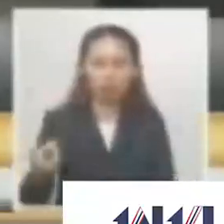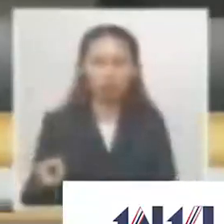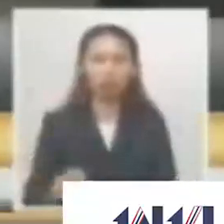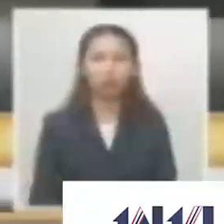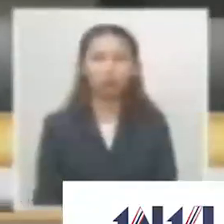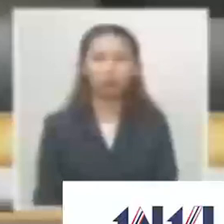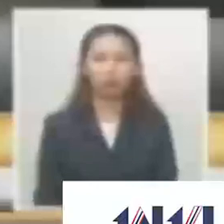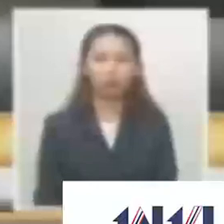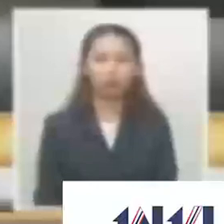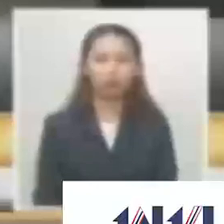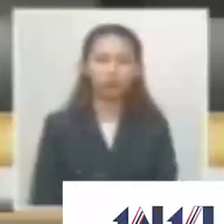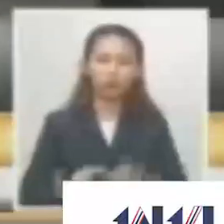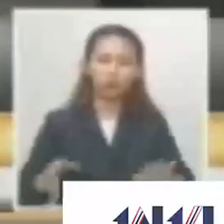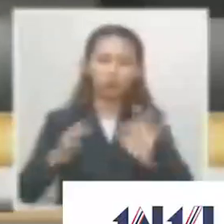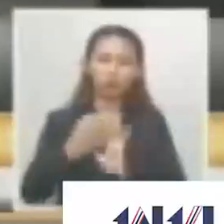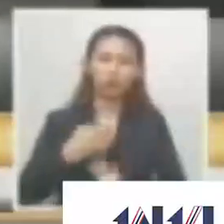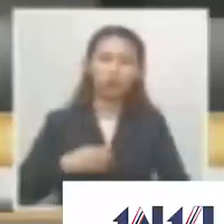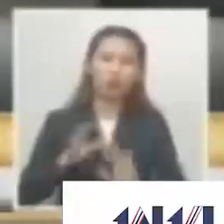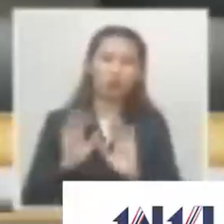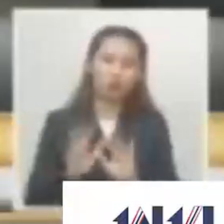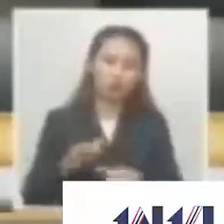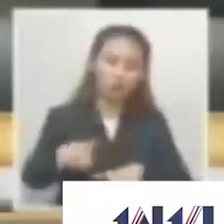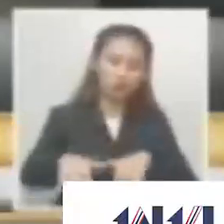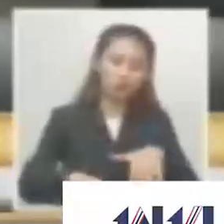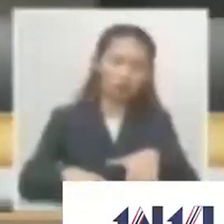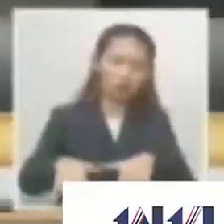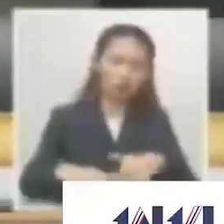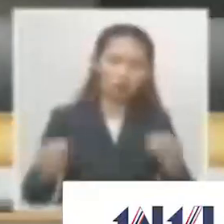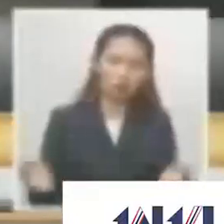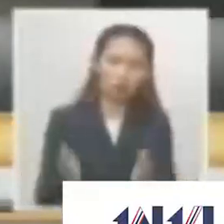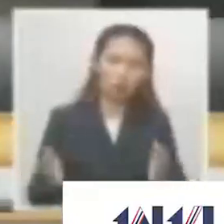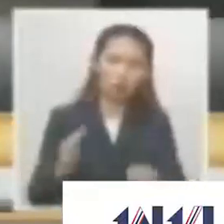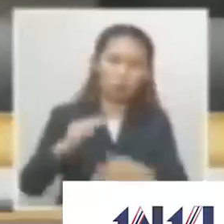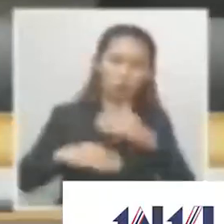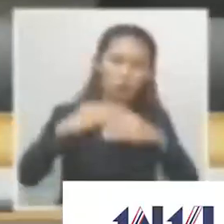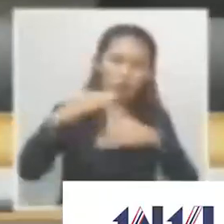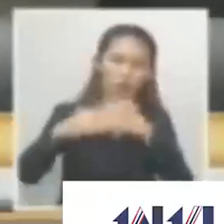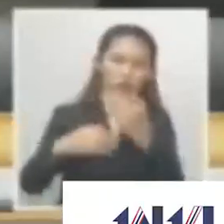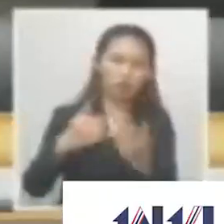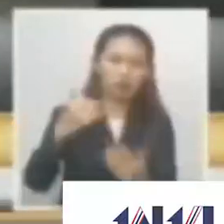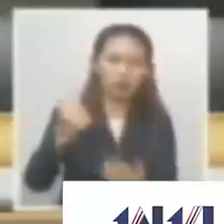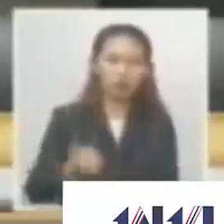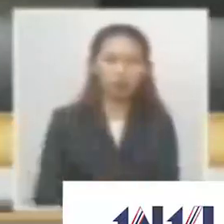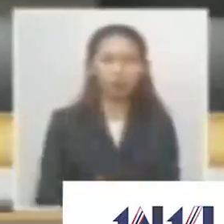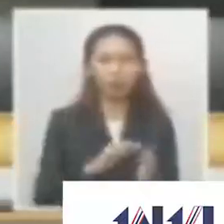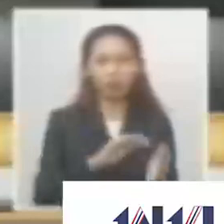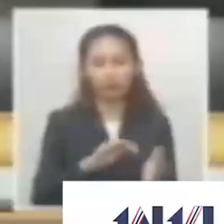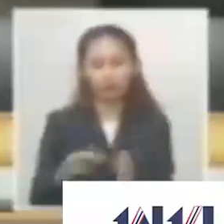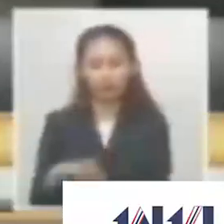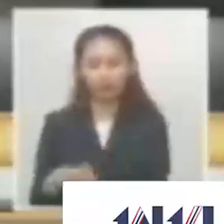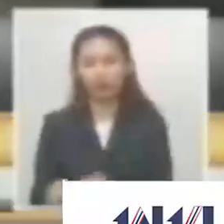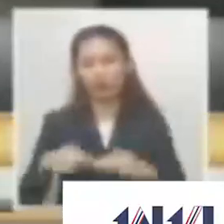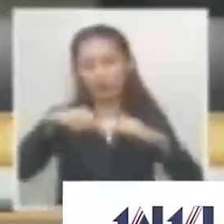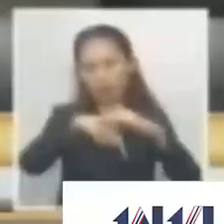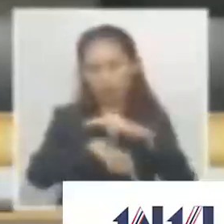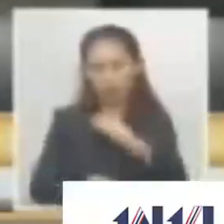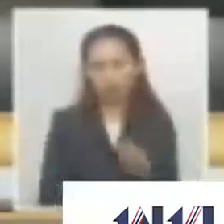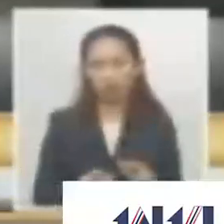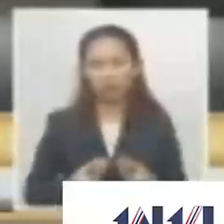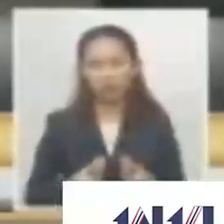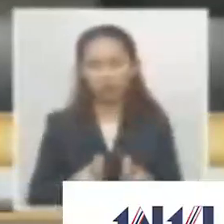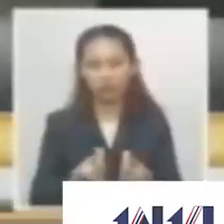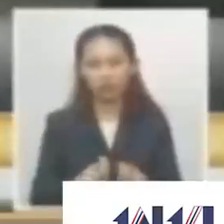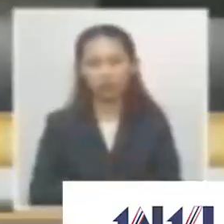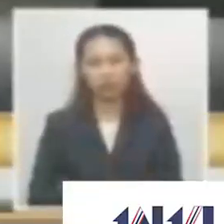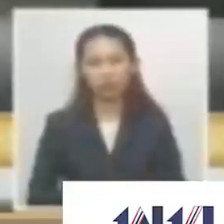อให้พื้นฐานของประชาชนคือชาวบ้านได้ฟื้นตัวนะครับต่อไปผมจะขอลงในรายกระทรวงนิดนะครับผมอยาก